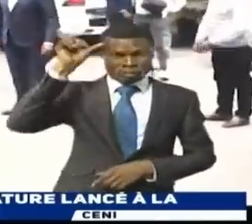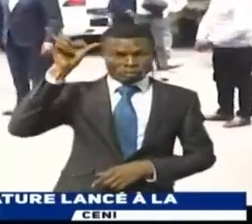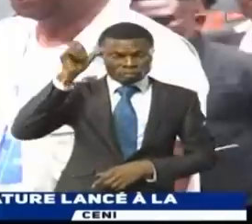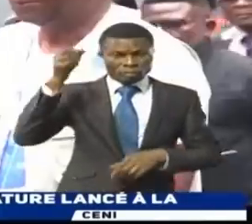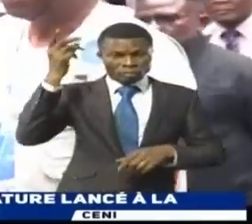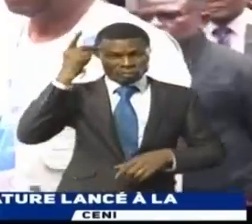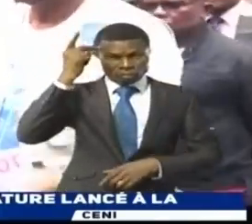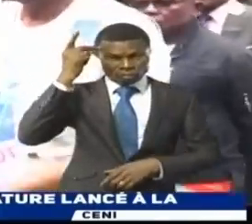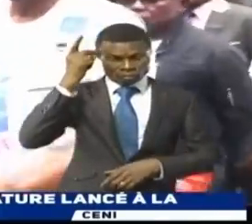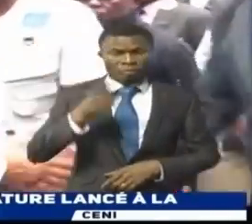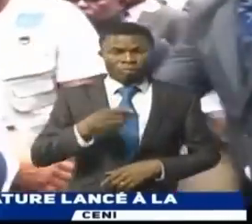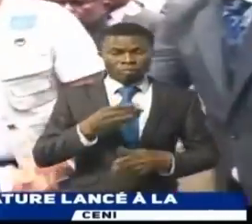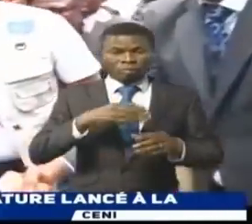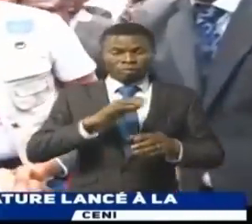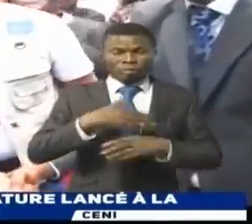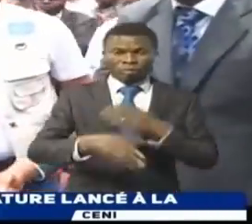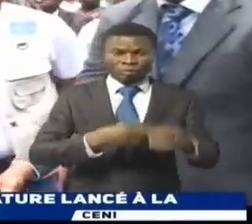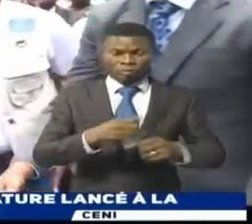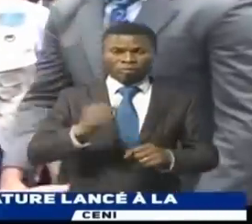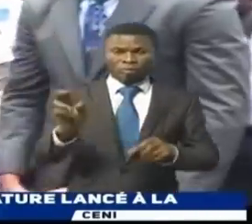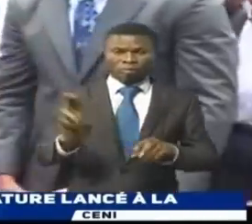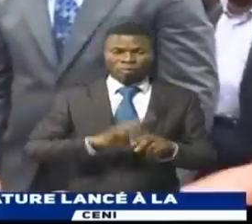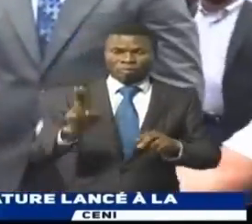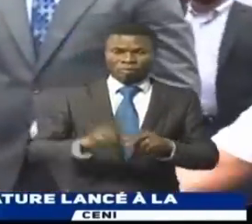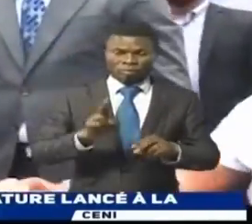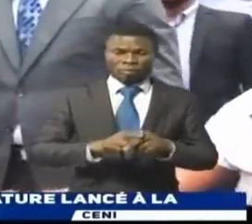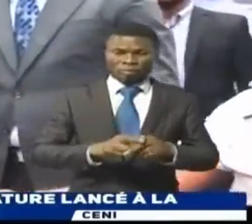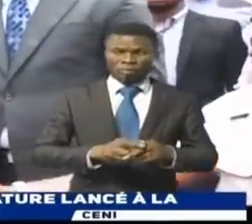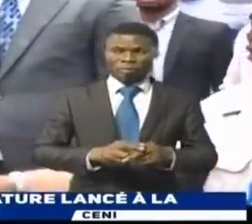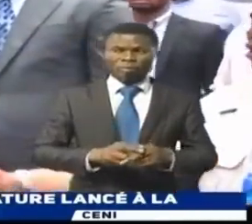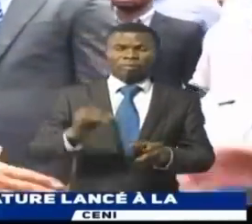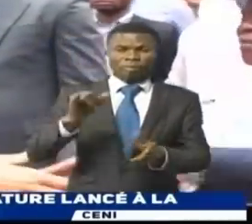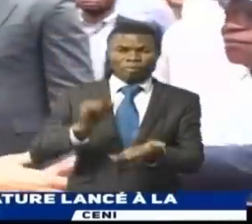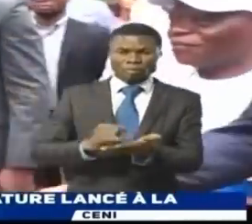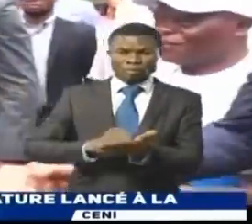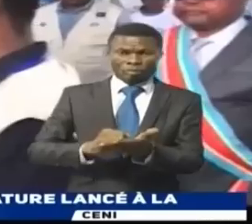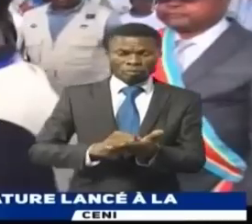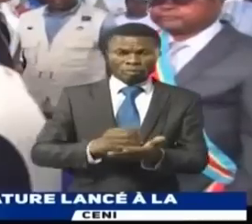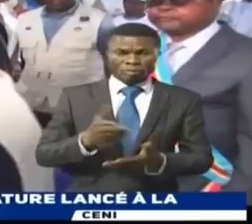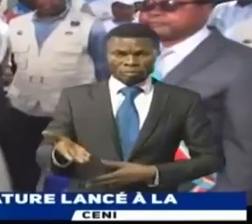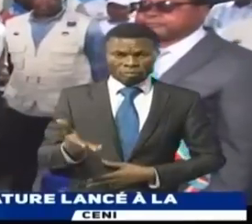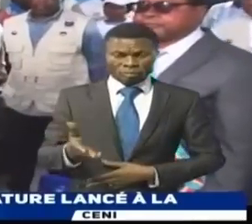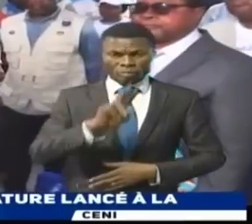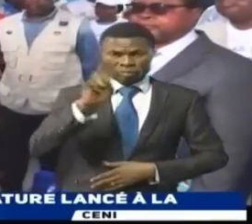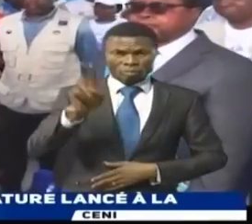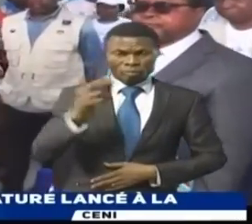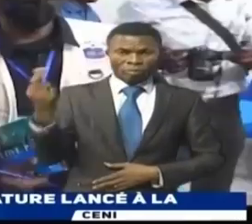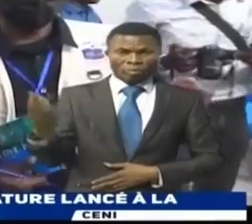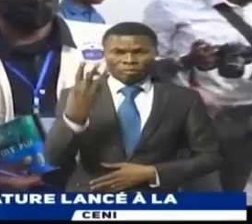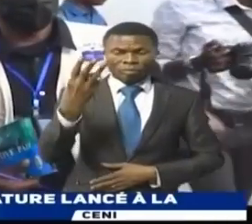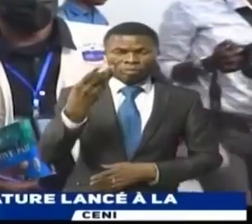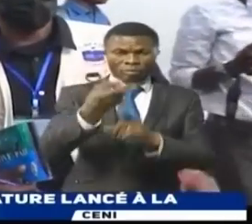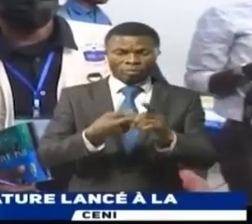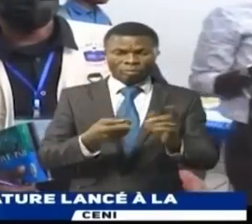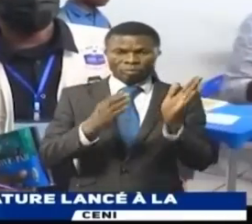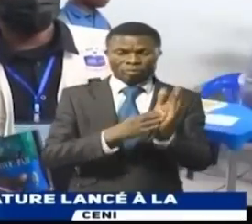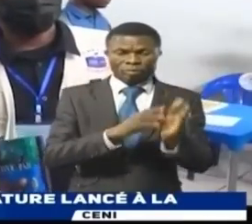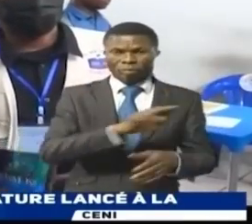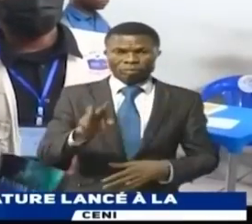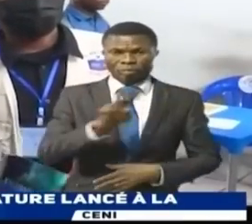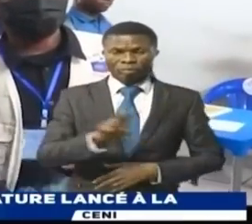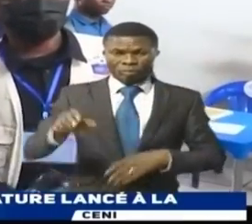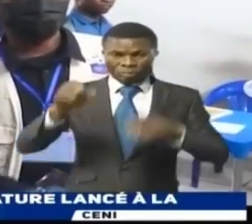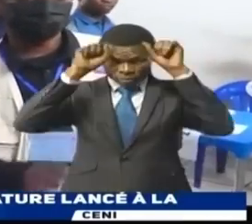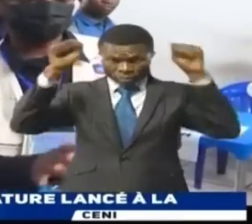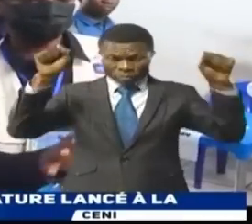Kinshasa d'expérimenter le test grandeur nature des kits d'enrôlement des électeurs. Ce vendredi 23 septembre 2022, le